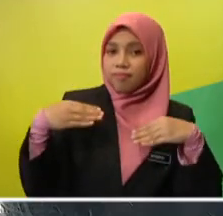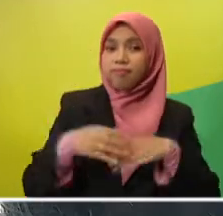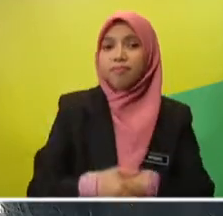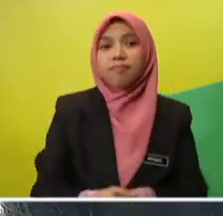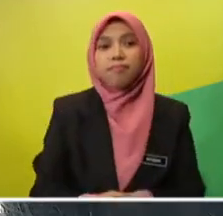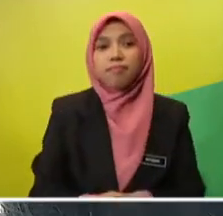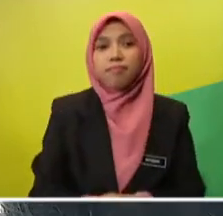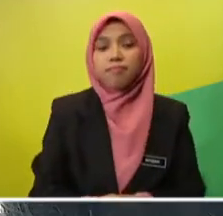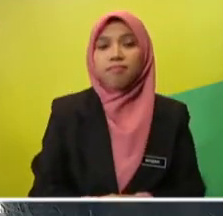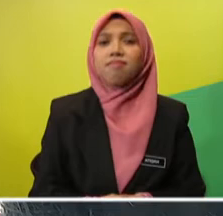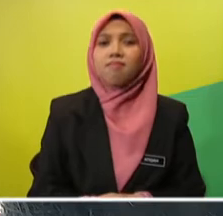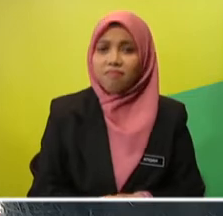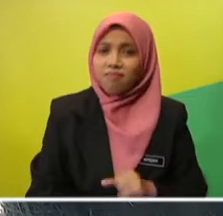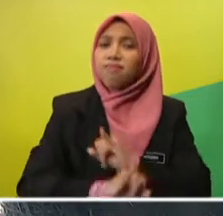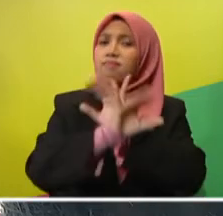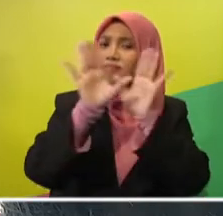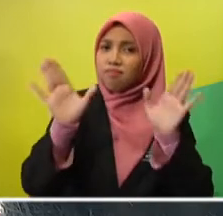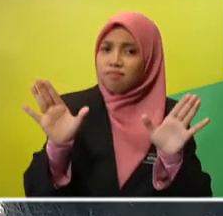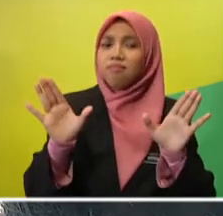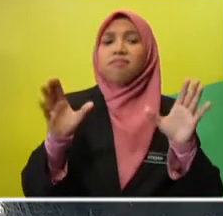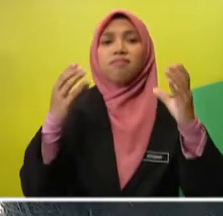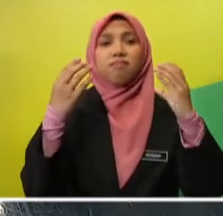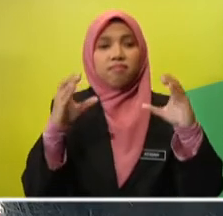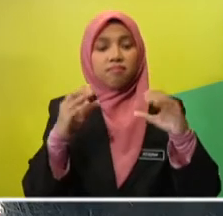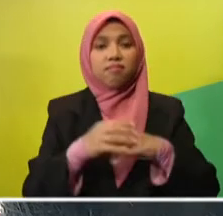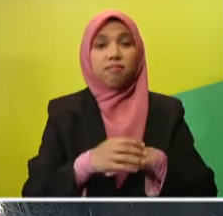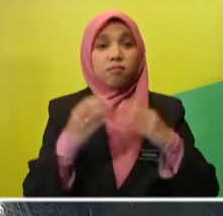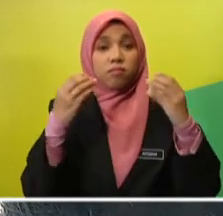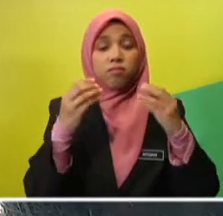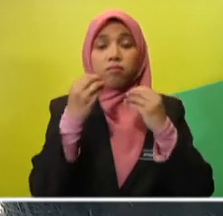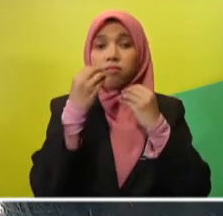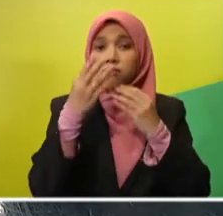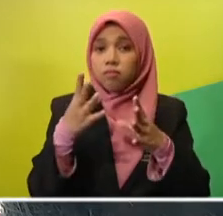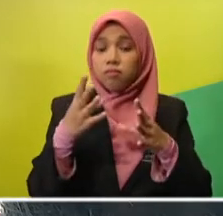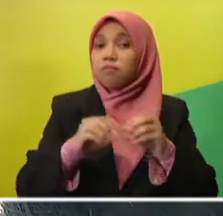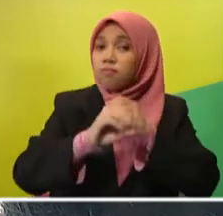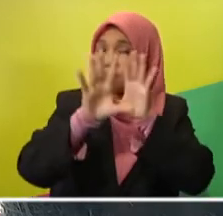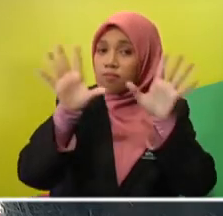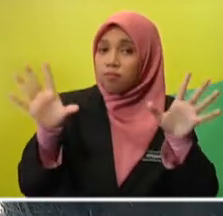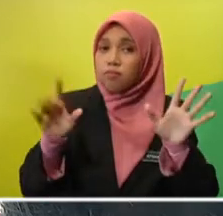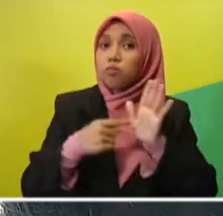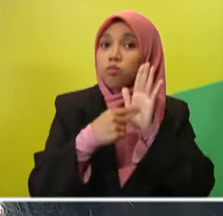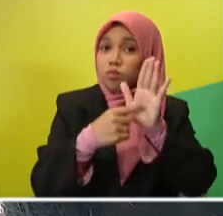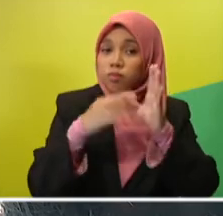Okey, jelas cikgu. Apabila cikgu terangkan dan juga cikgu tunjuk caranya,